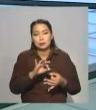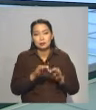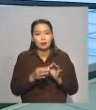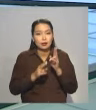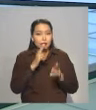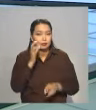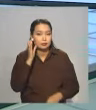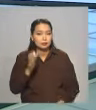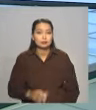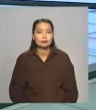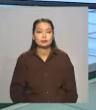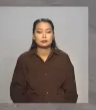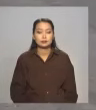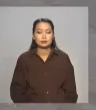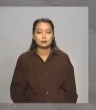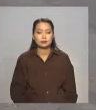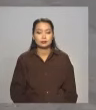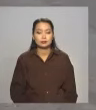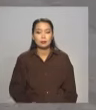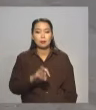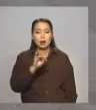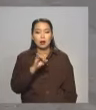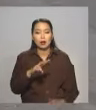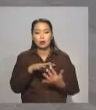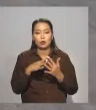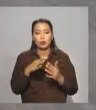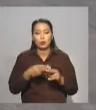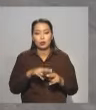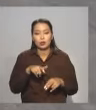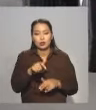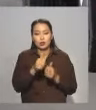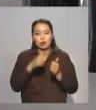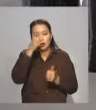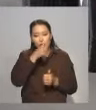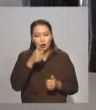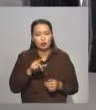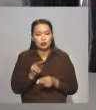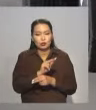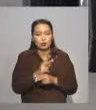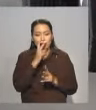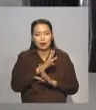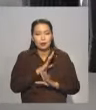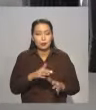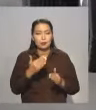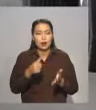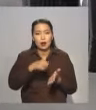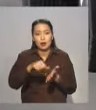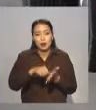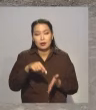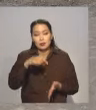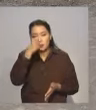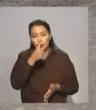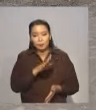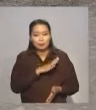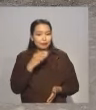Өзгеріс Қуанар біліп келді. Маралда ауылындағы бұл жолдар жылдар бойы жөндеу көрмеген. Биыл ғана асфальт төселді.